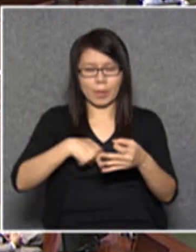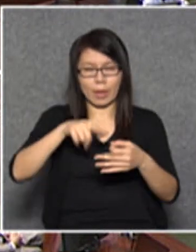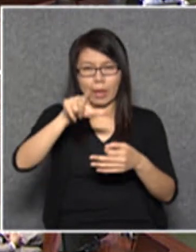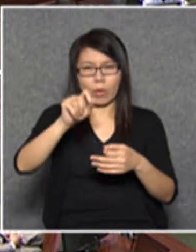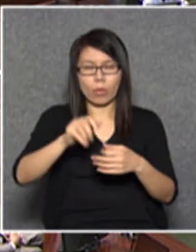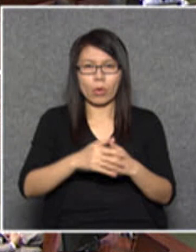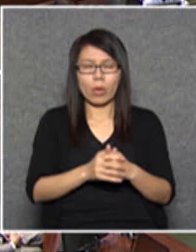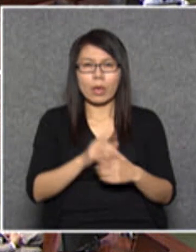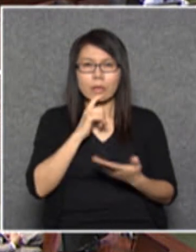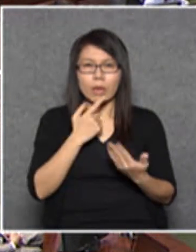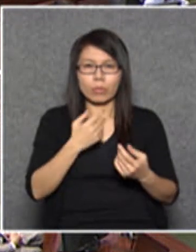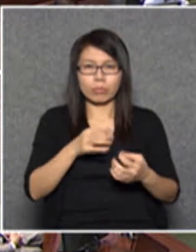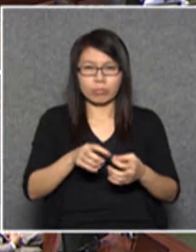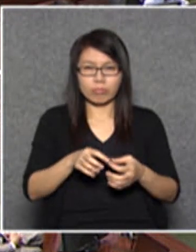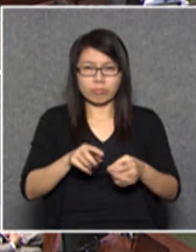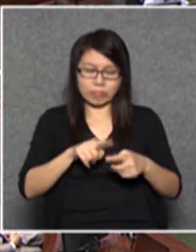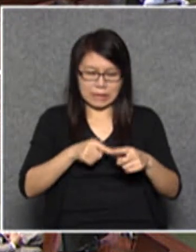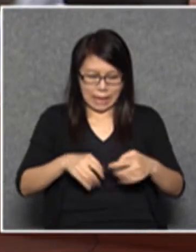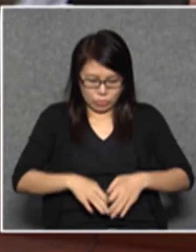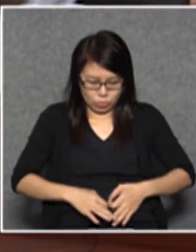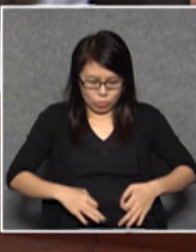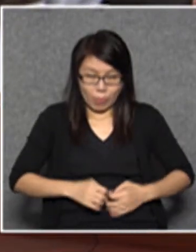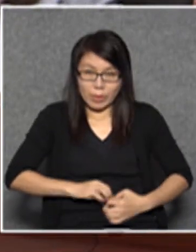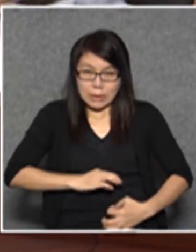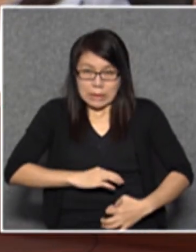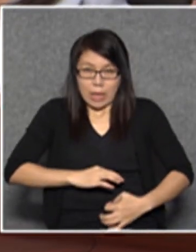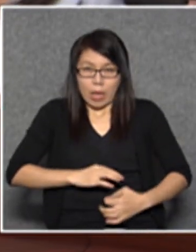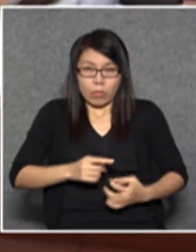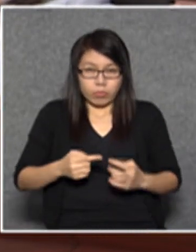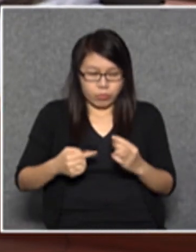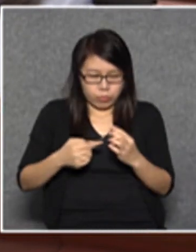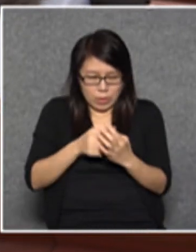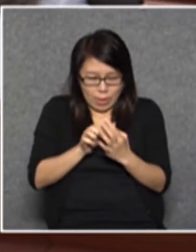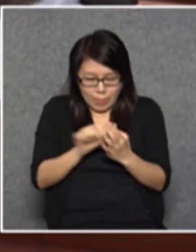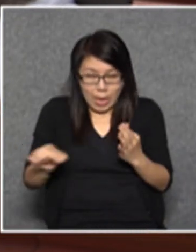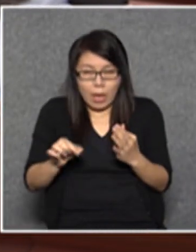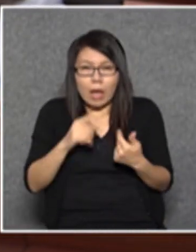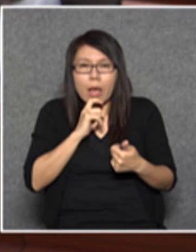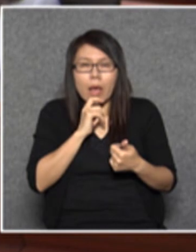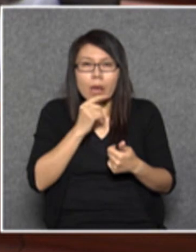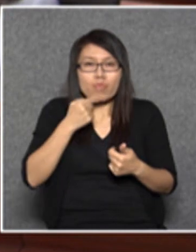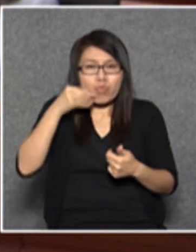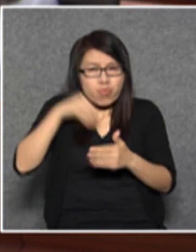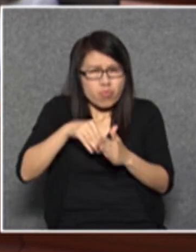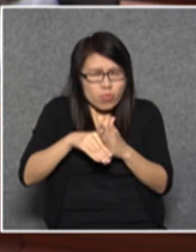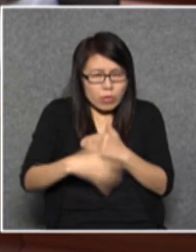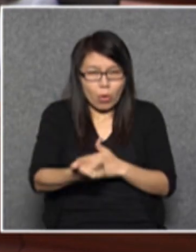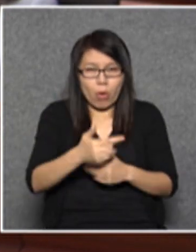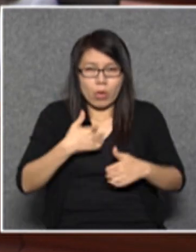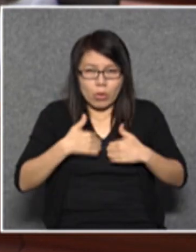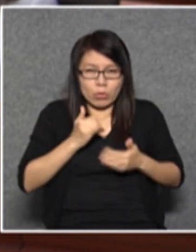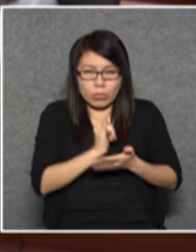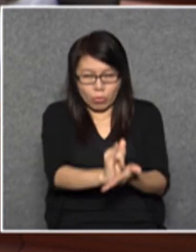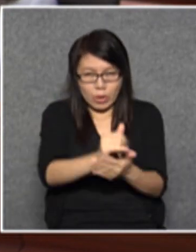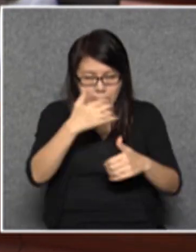做了大腸的息肉切除手術，因為傷口流血不止，被留救護車就送了去急症室，等了四個半鐘